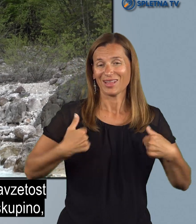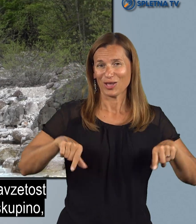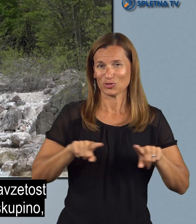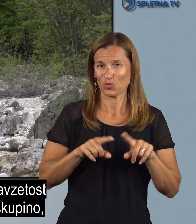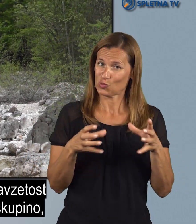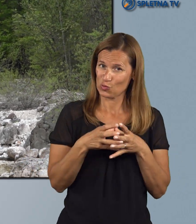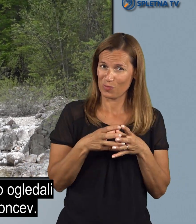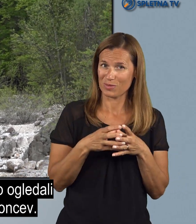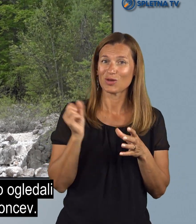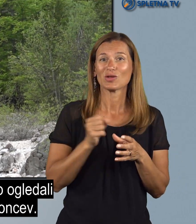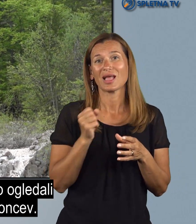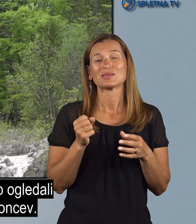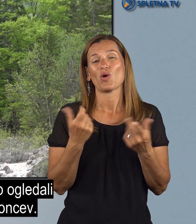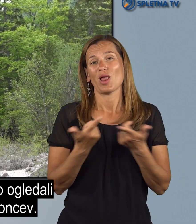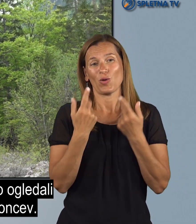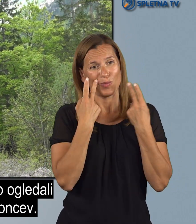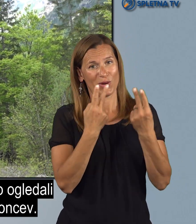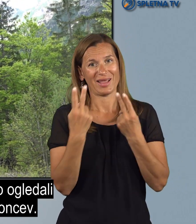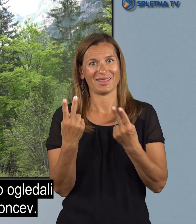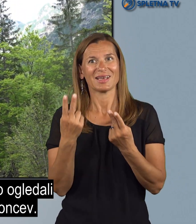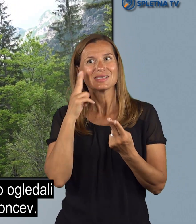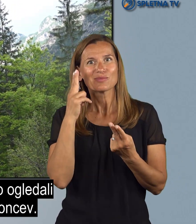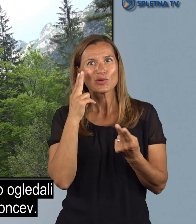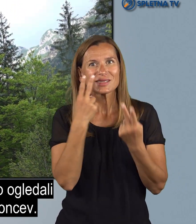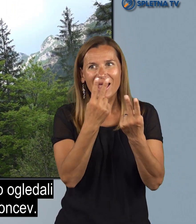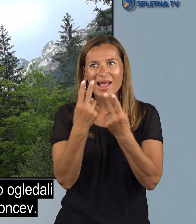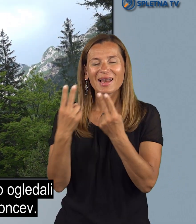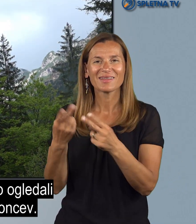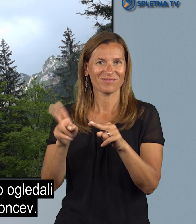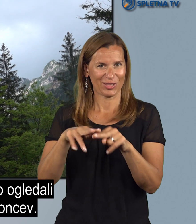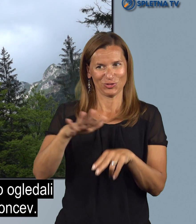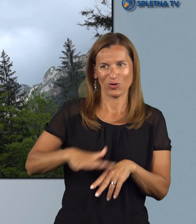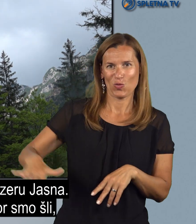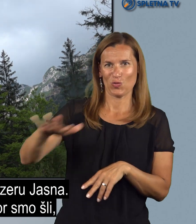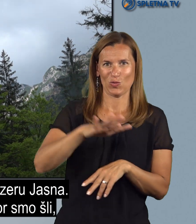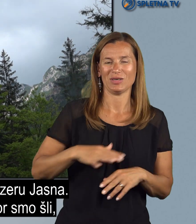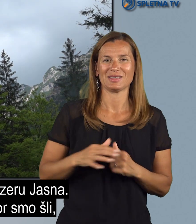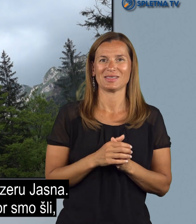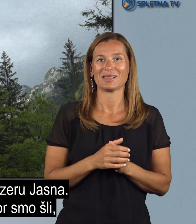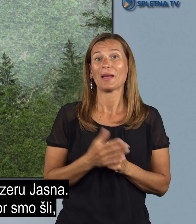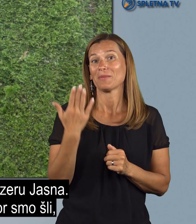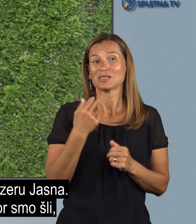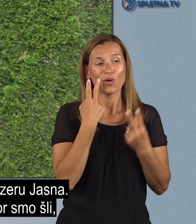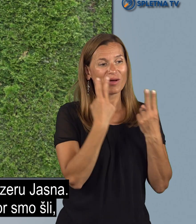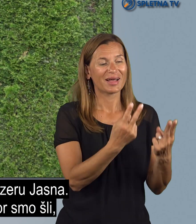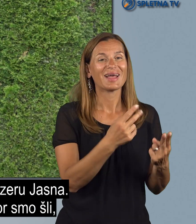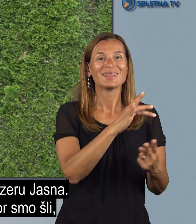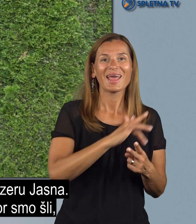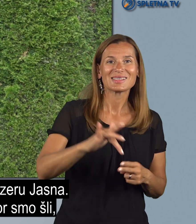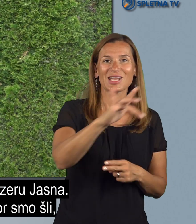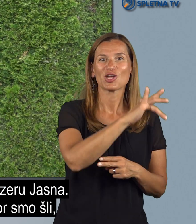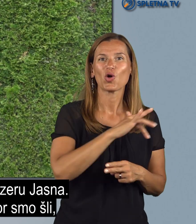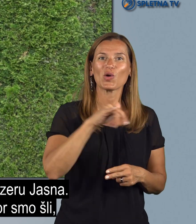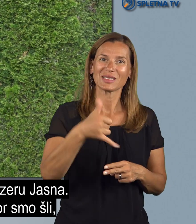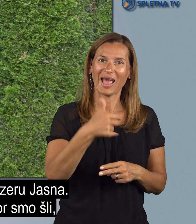našo skupino, da smo si lahko ogledali še več teh koncev. Bili smo tudi pri jezeru Jasna, kjer nam